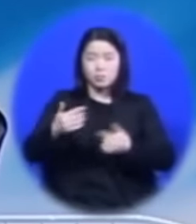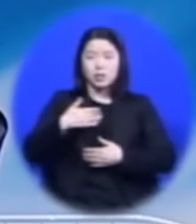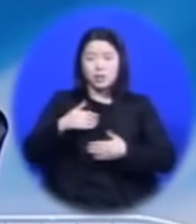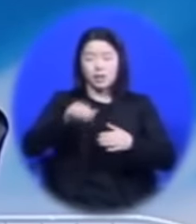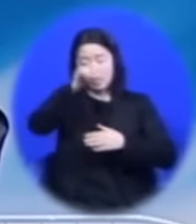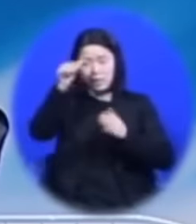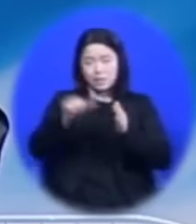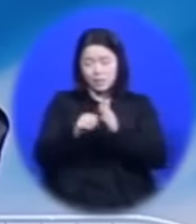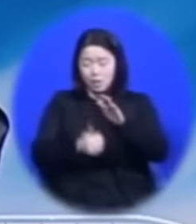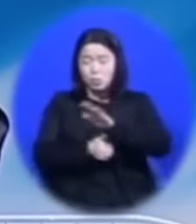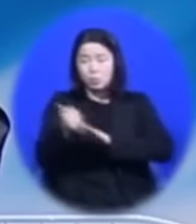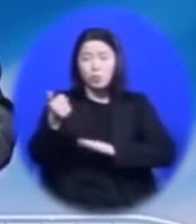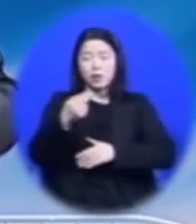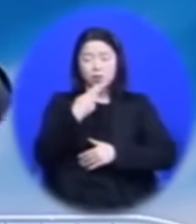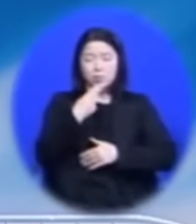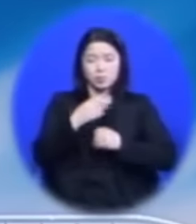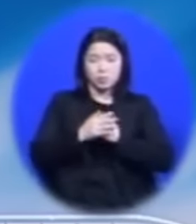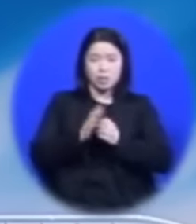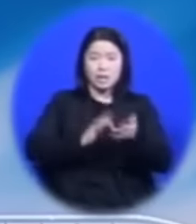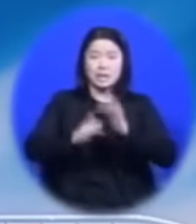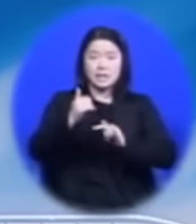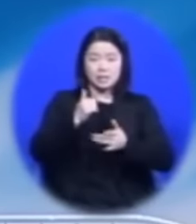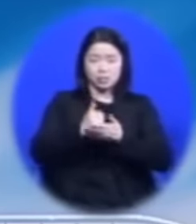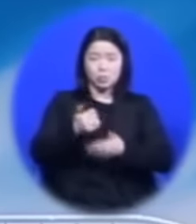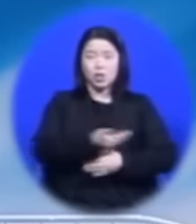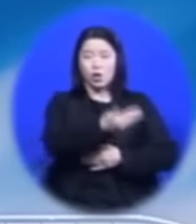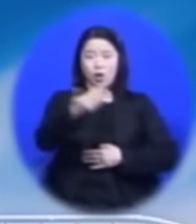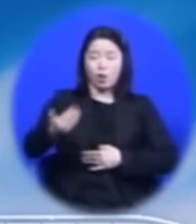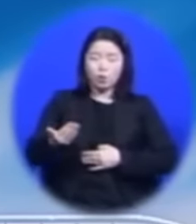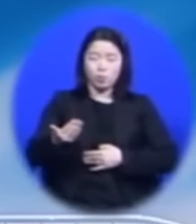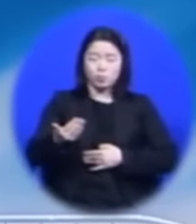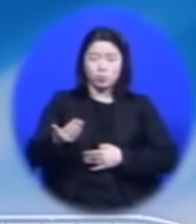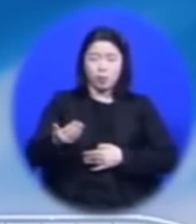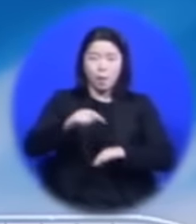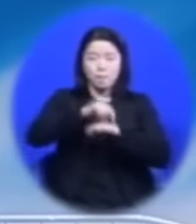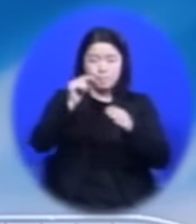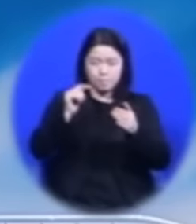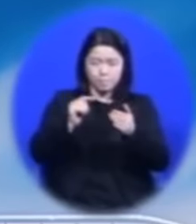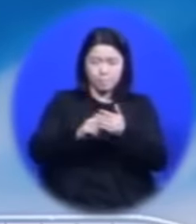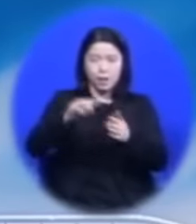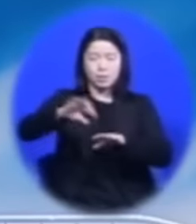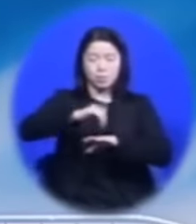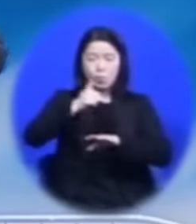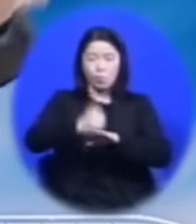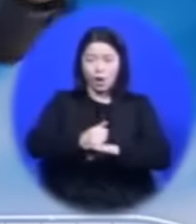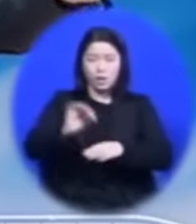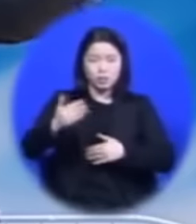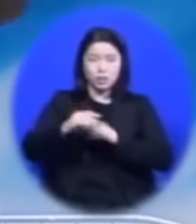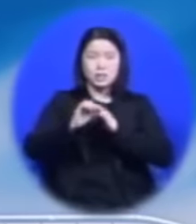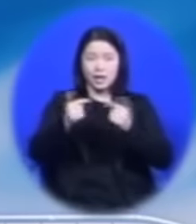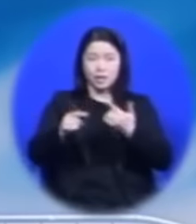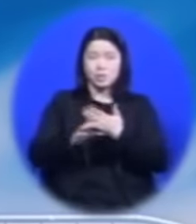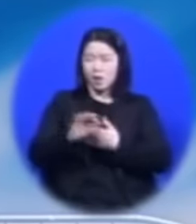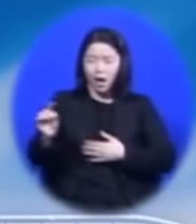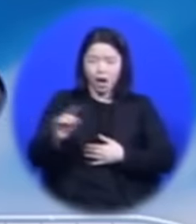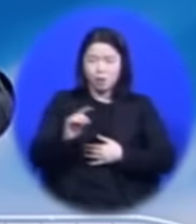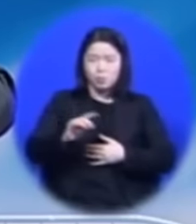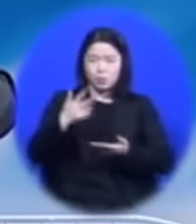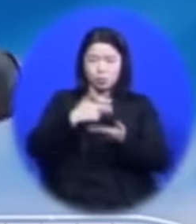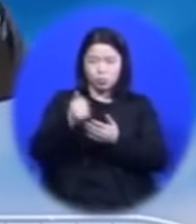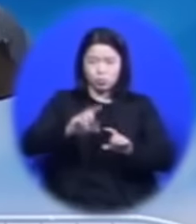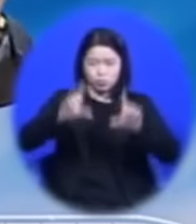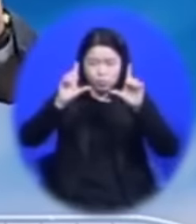없습니다. 예수님이 여러분의 마음과 생각이 왕 되시지 않은 사람은 아무리 이렇게 주일에 교회에